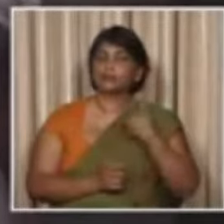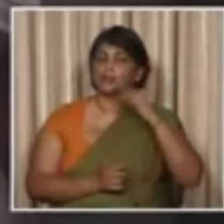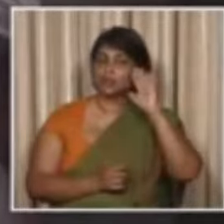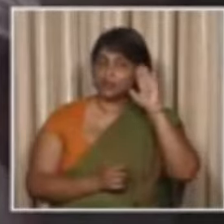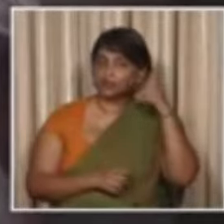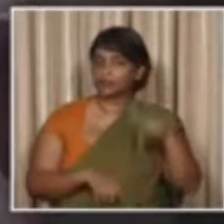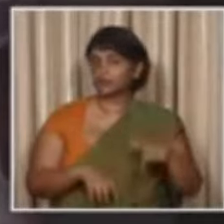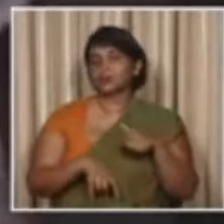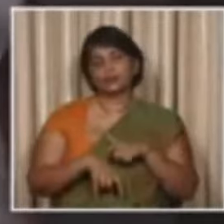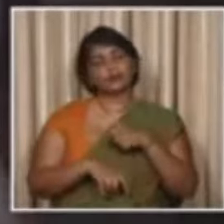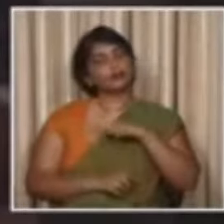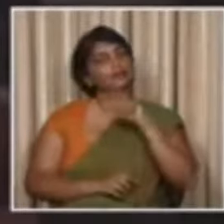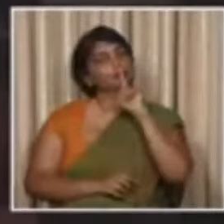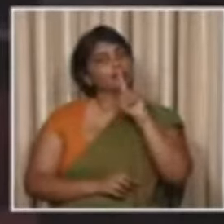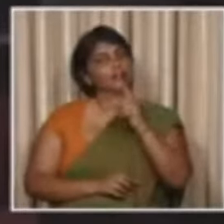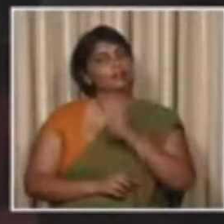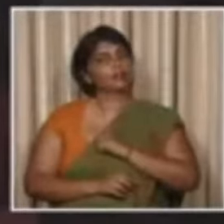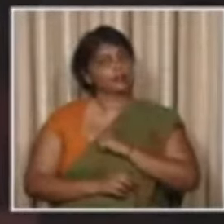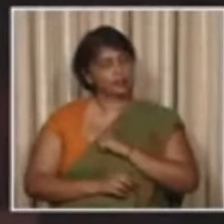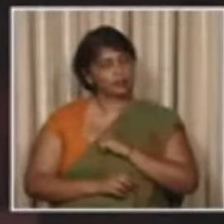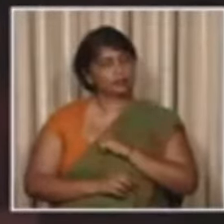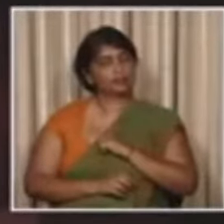මේ අවස්ථාවේ කියන්න කැමති